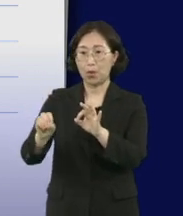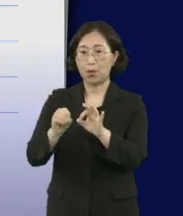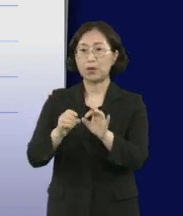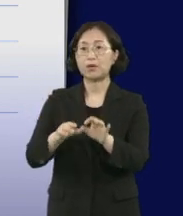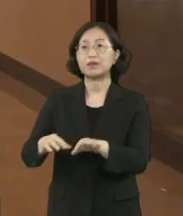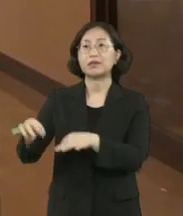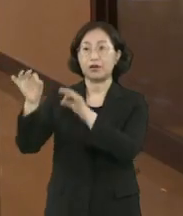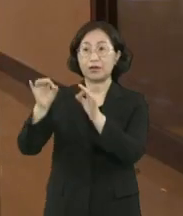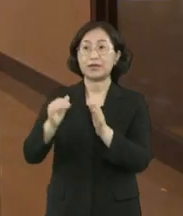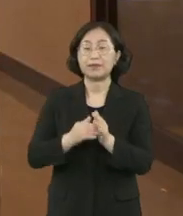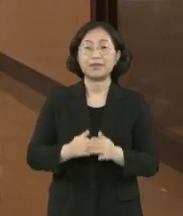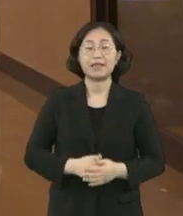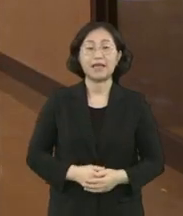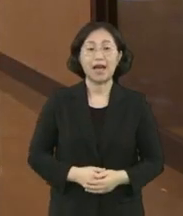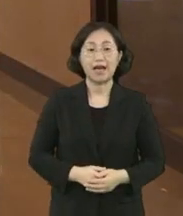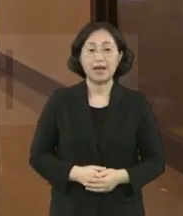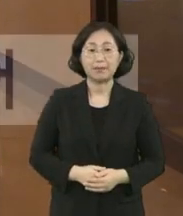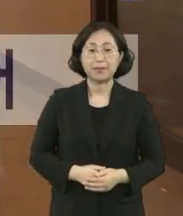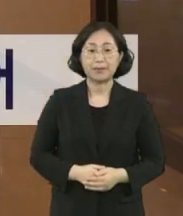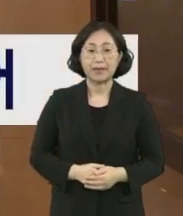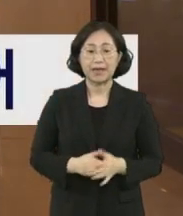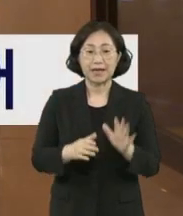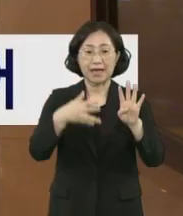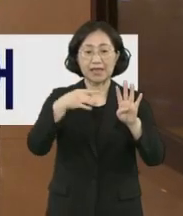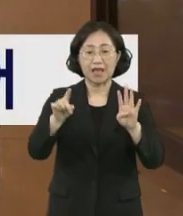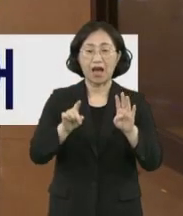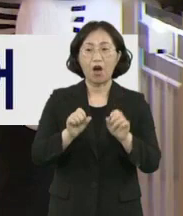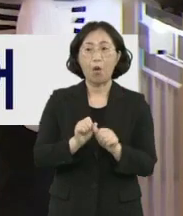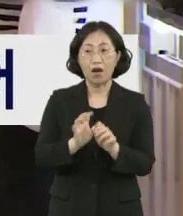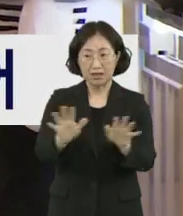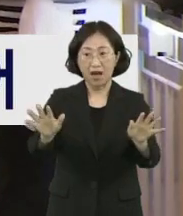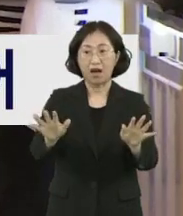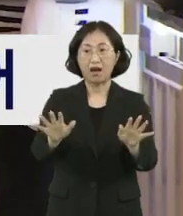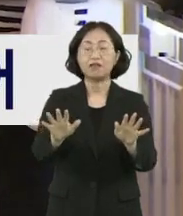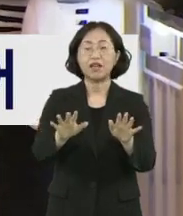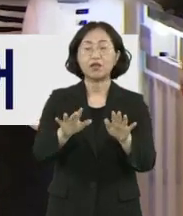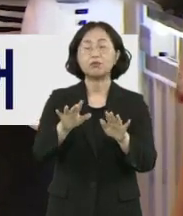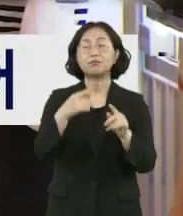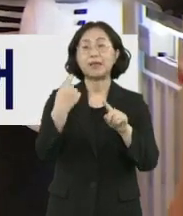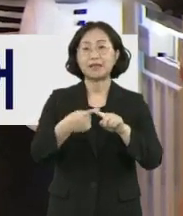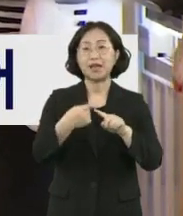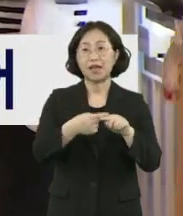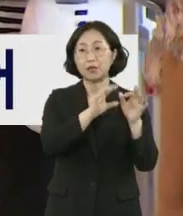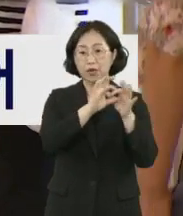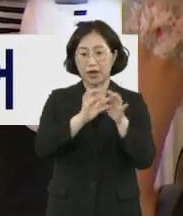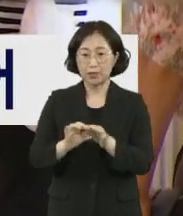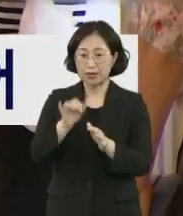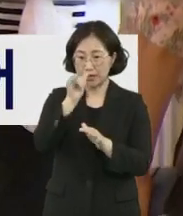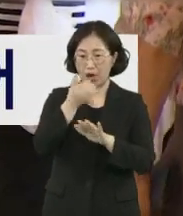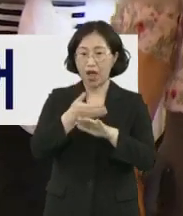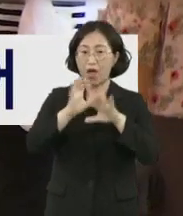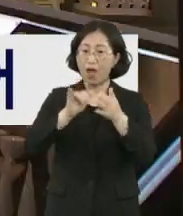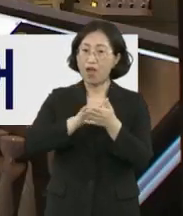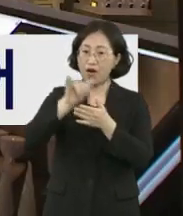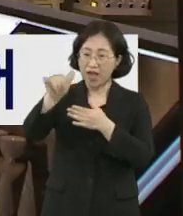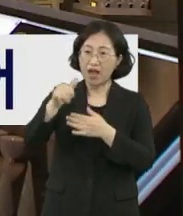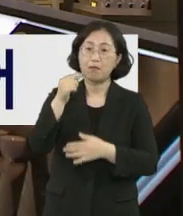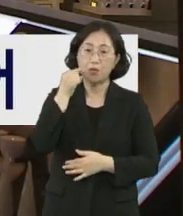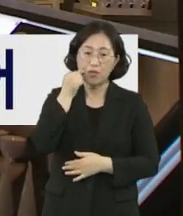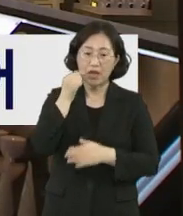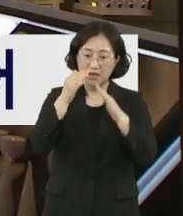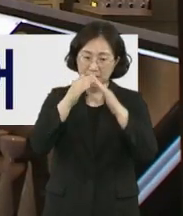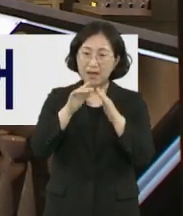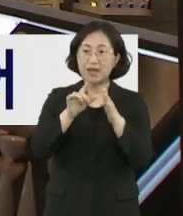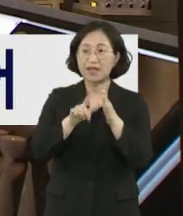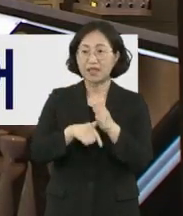10.4%씩 늘었습니다. 코로나 4차 확산 이후에도 같은 흐름이 이어지고 있는데 해외여행 자제, 집에 있는 시간 증가